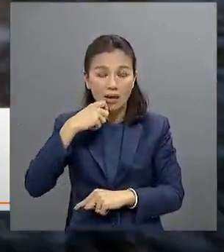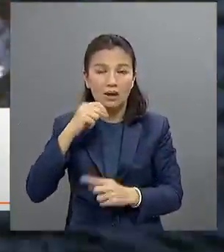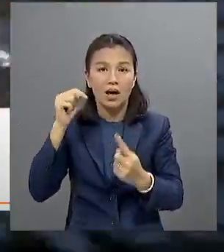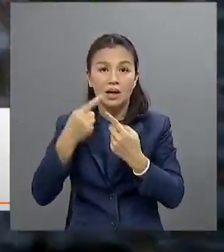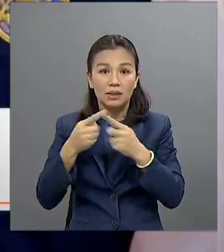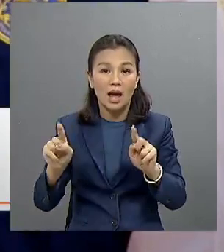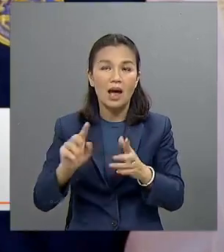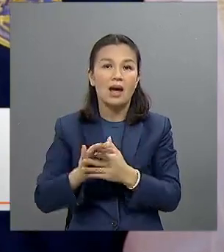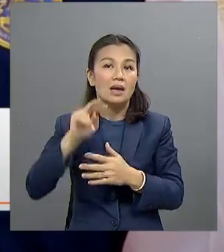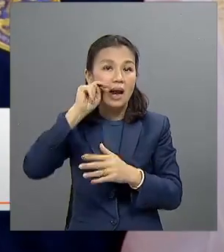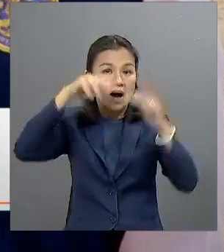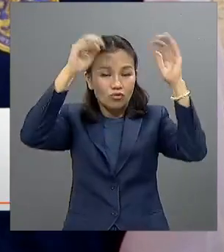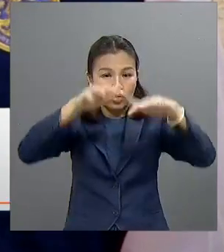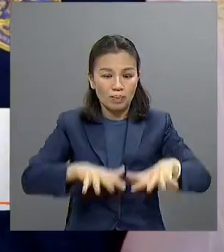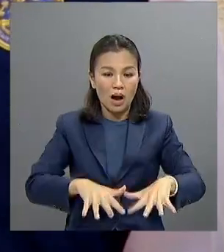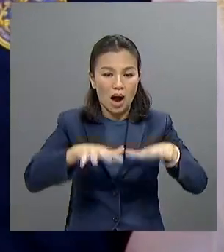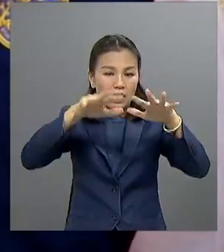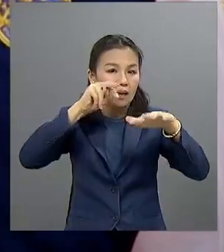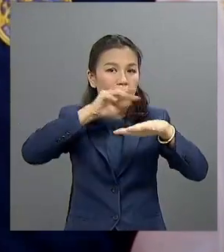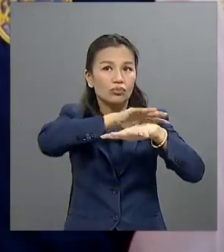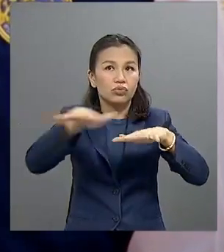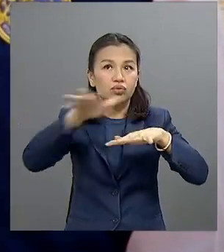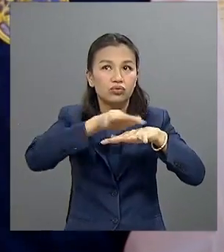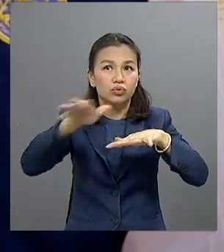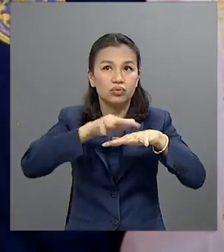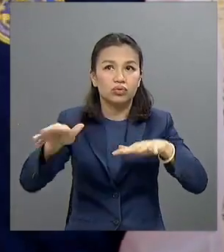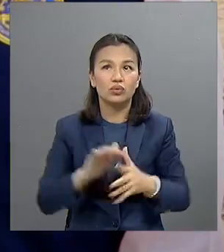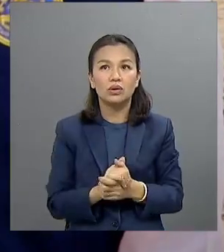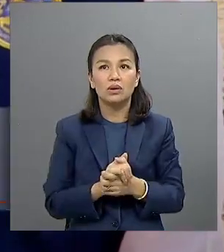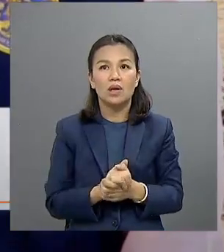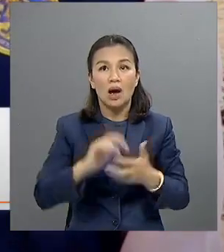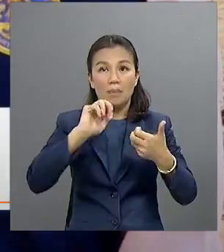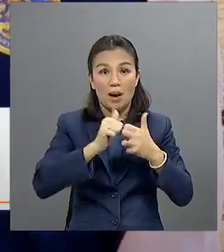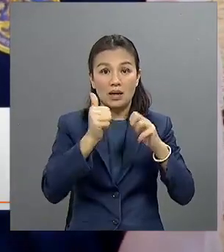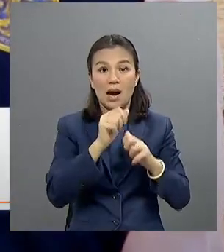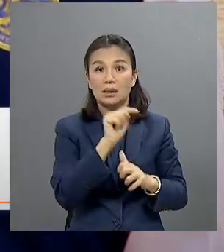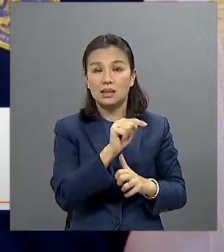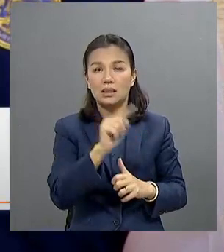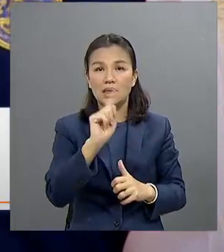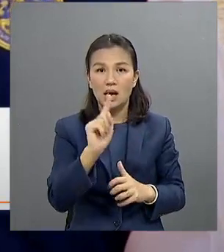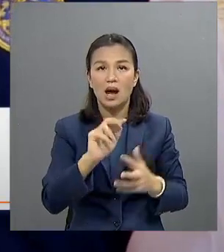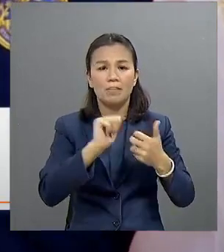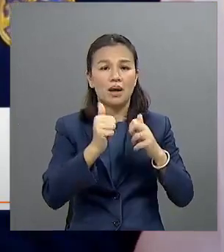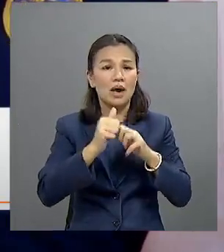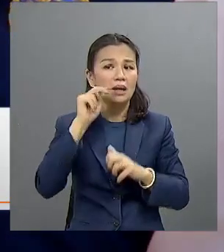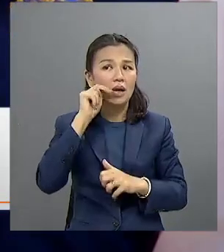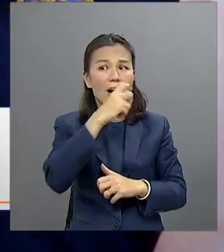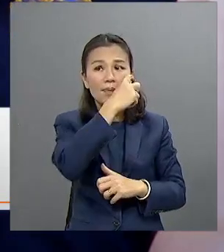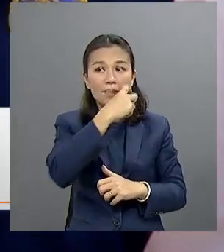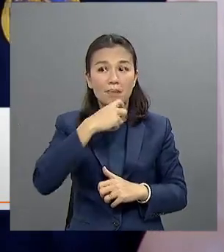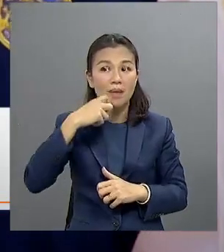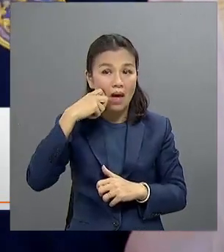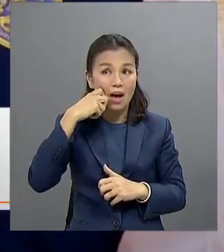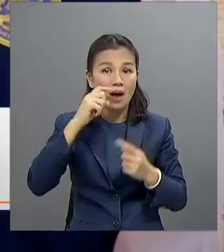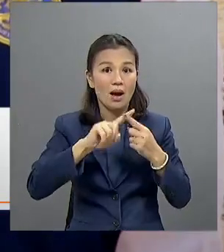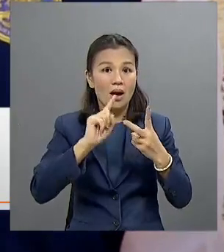าก ความลำบากของอำเภอจอมบึงก็คือประสบกับภัยแล้งและในขณะเดียวกันเราก็ประสบ